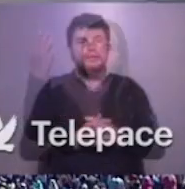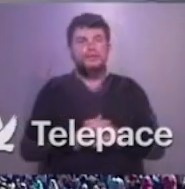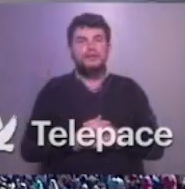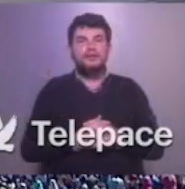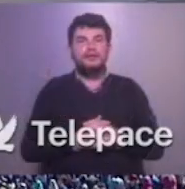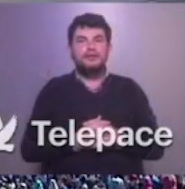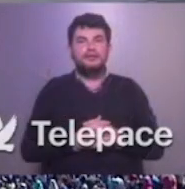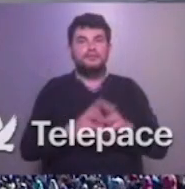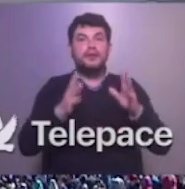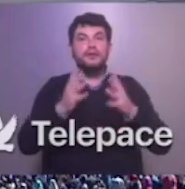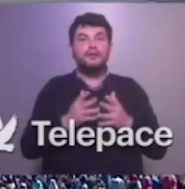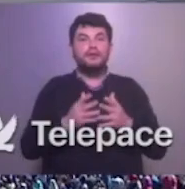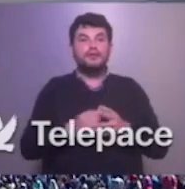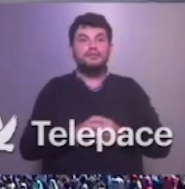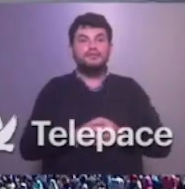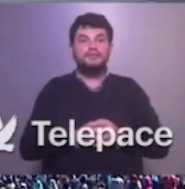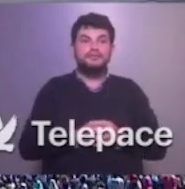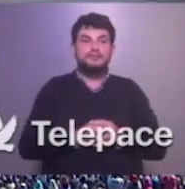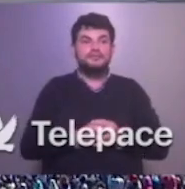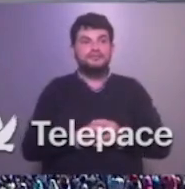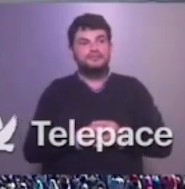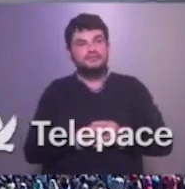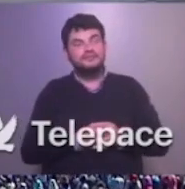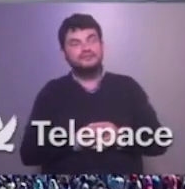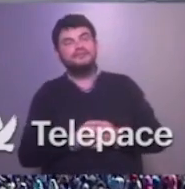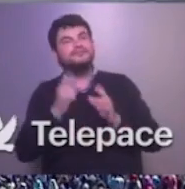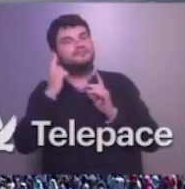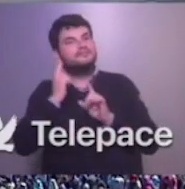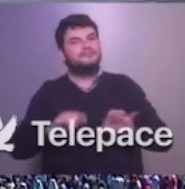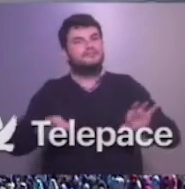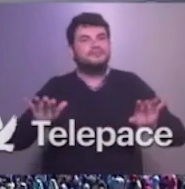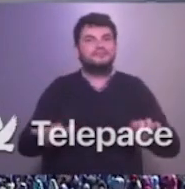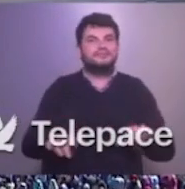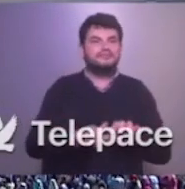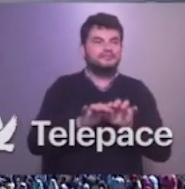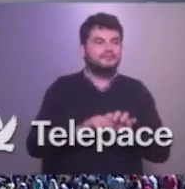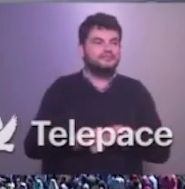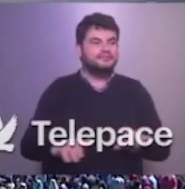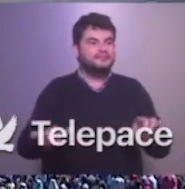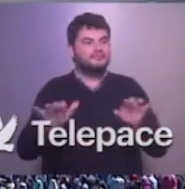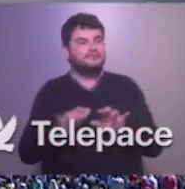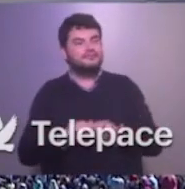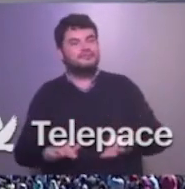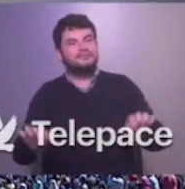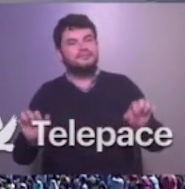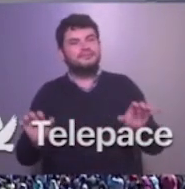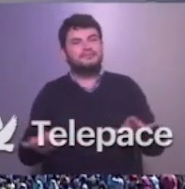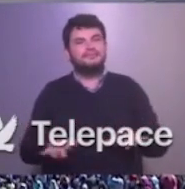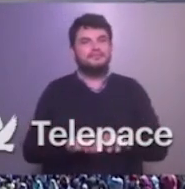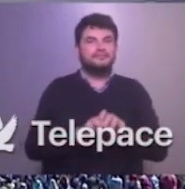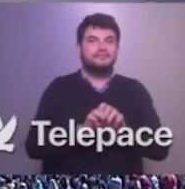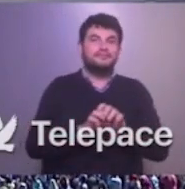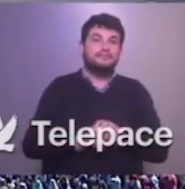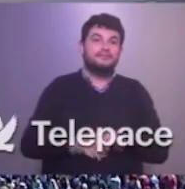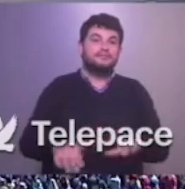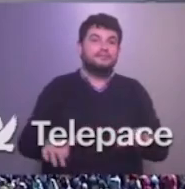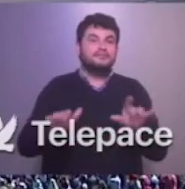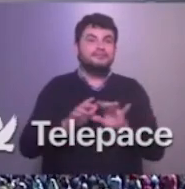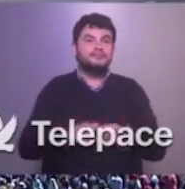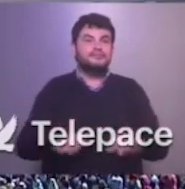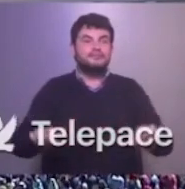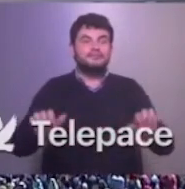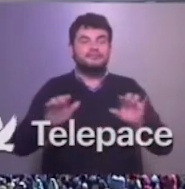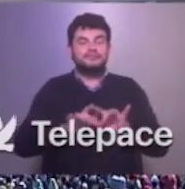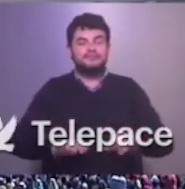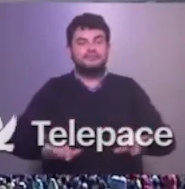del ringraziamento e di fare quello che ha fatto Maria, di metterci anche noi